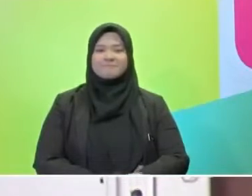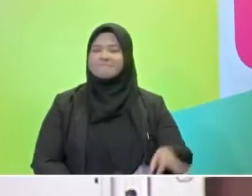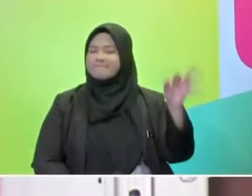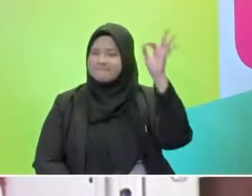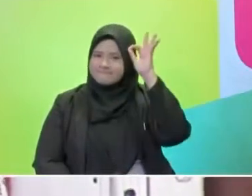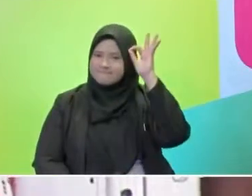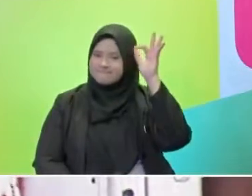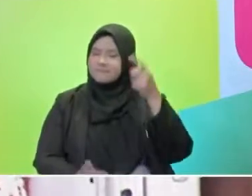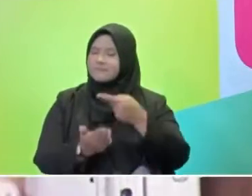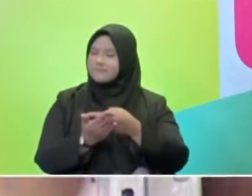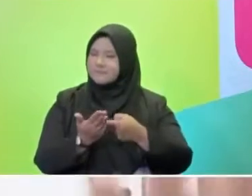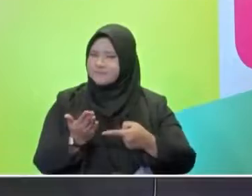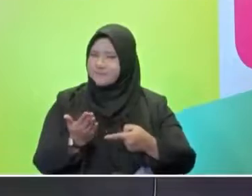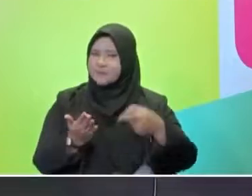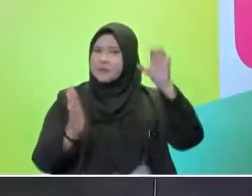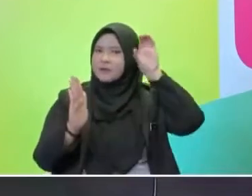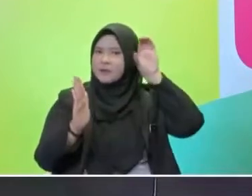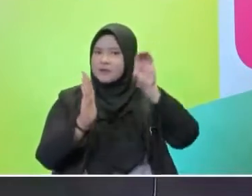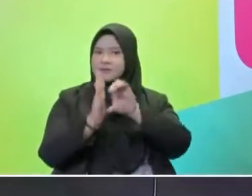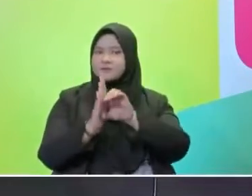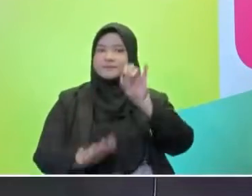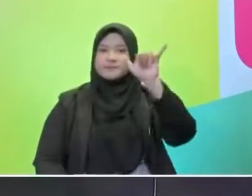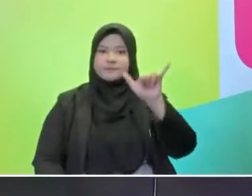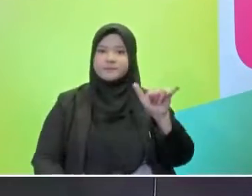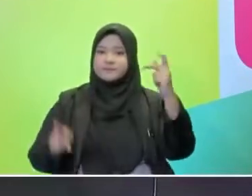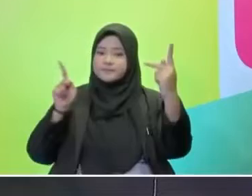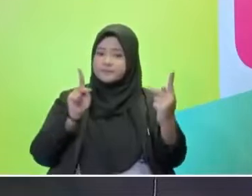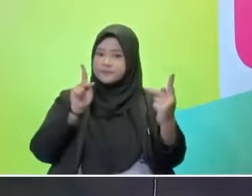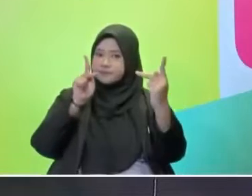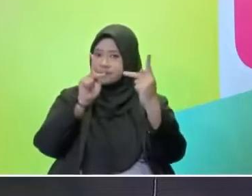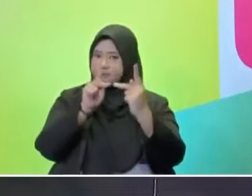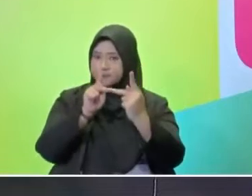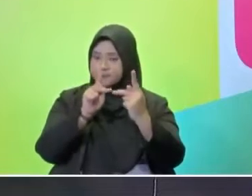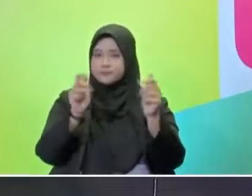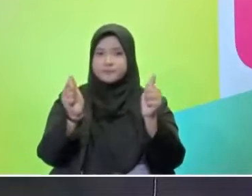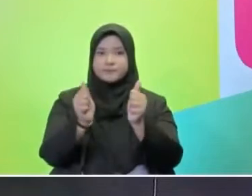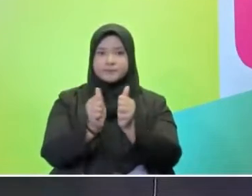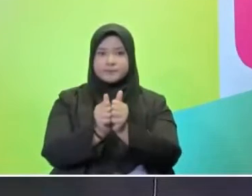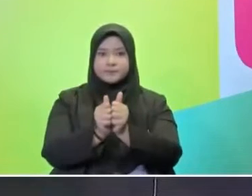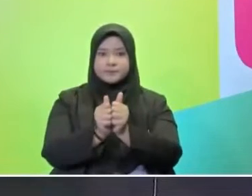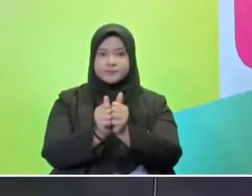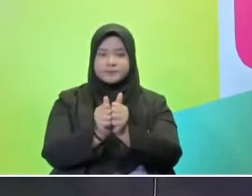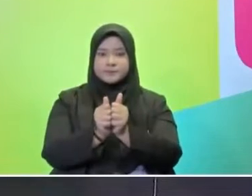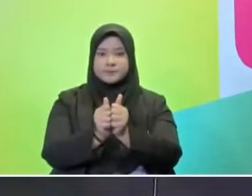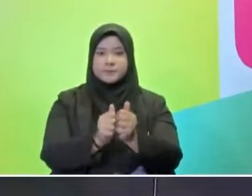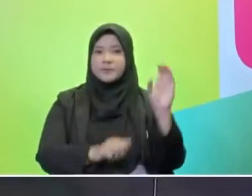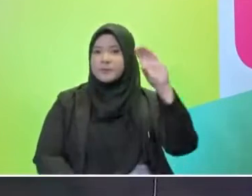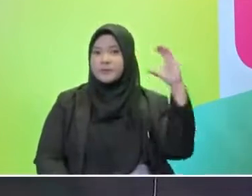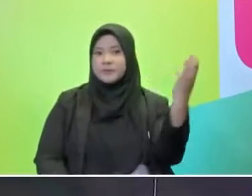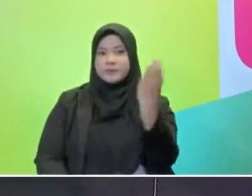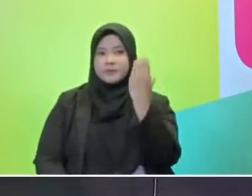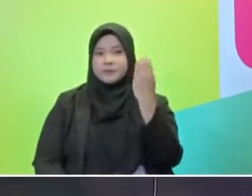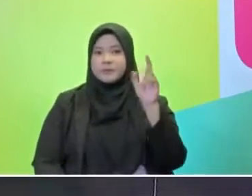Tampakkan supaya dia tak jatuh. Kemudian kena pilih gambar ya, cikgu. Betul. Mana satu ya,